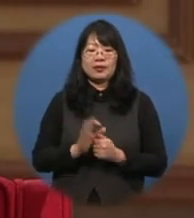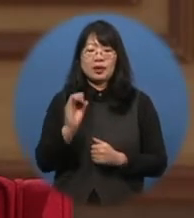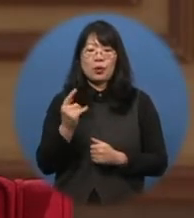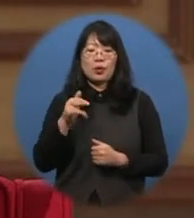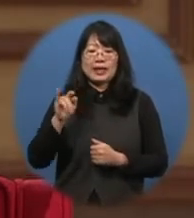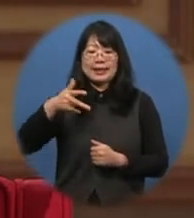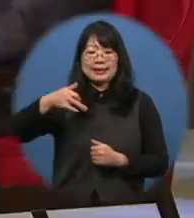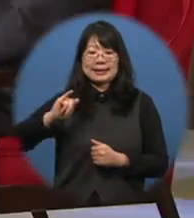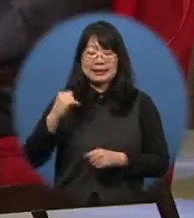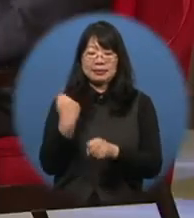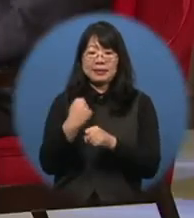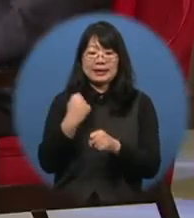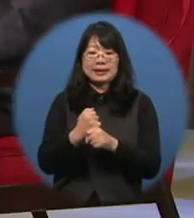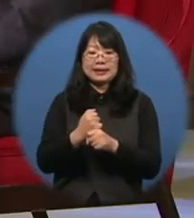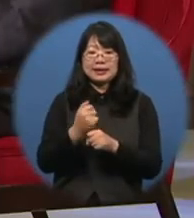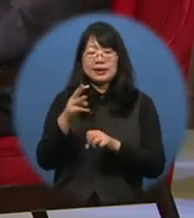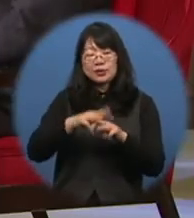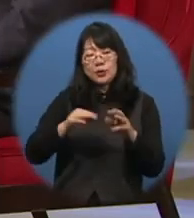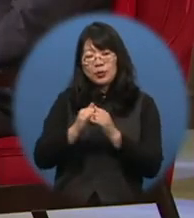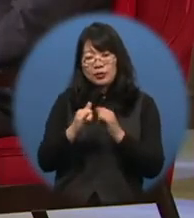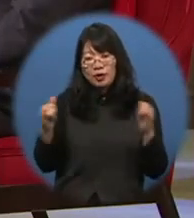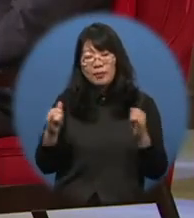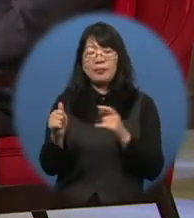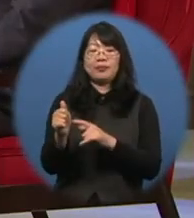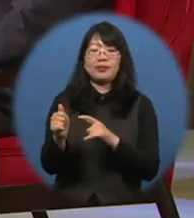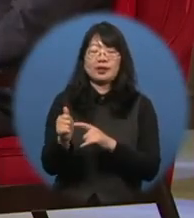오렌지를 생산하는 농민들이 예, 예.